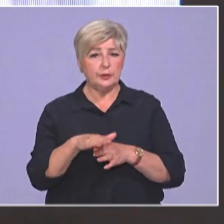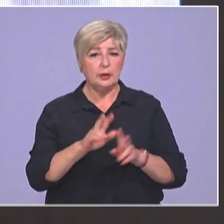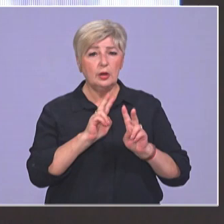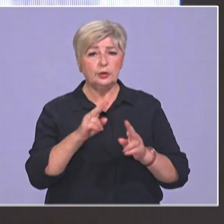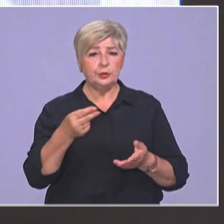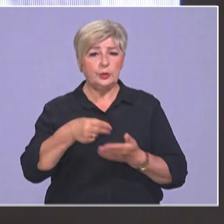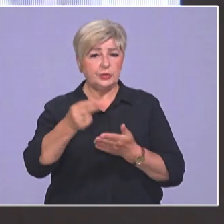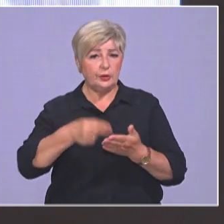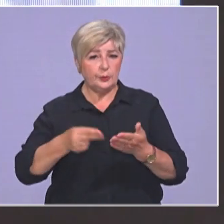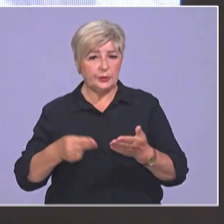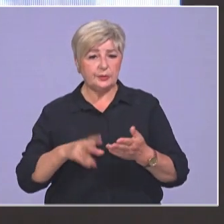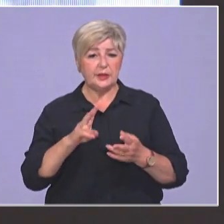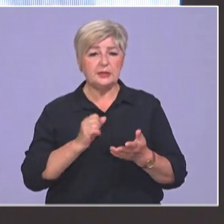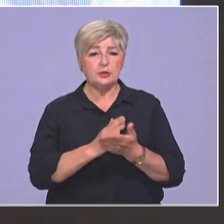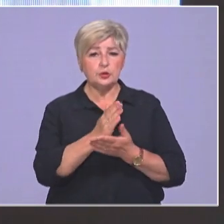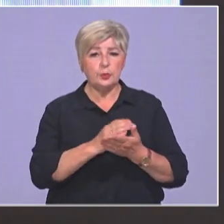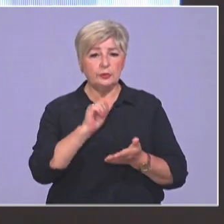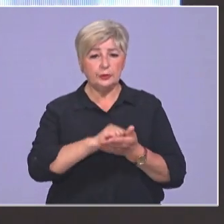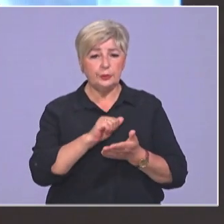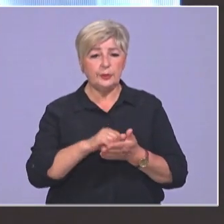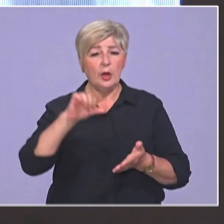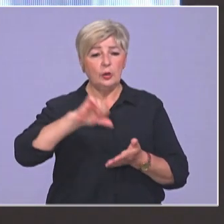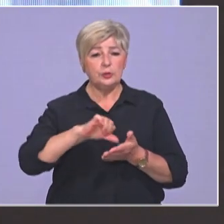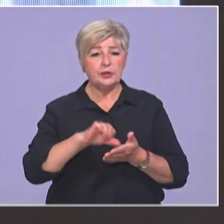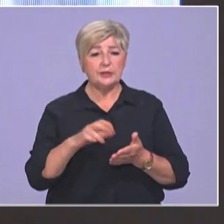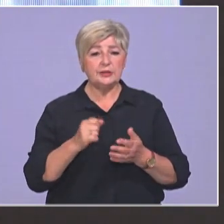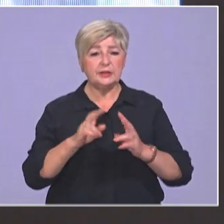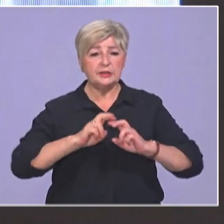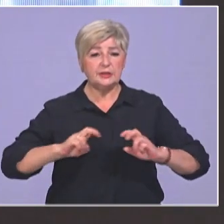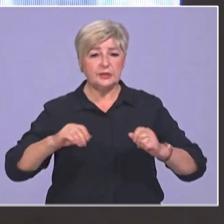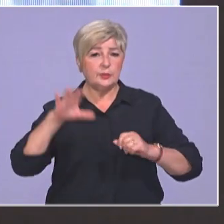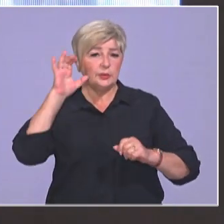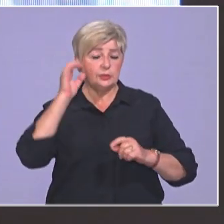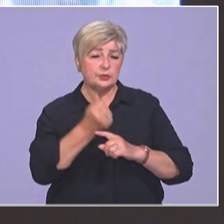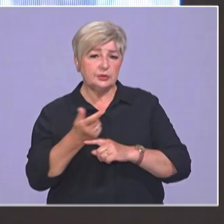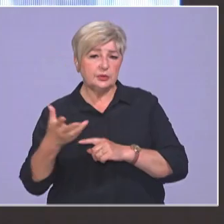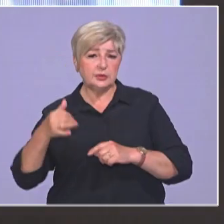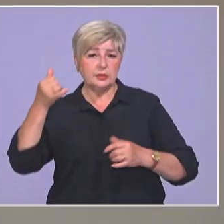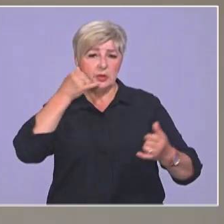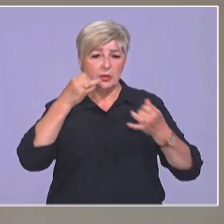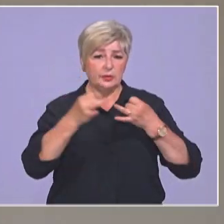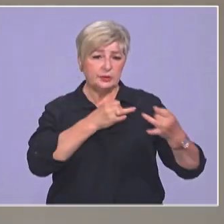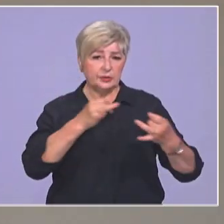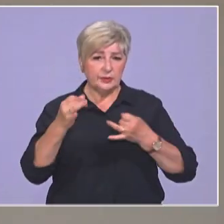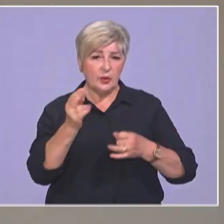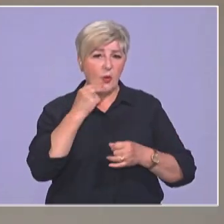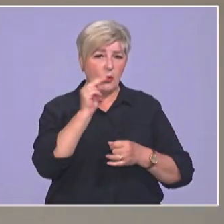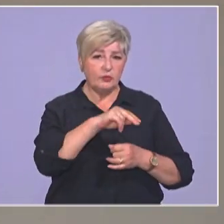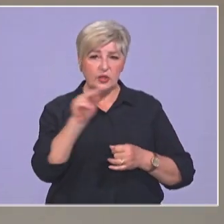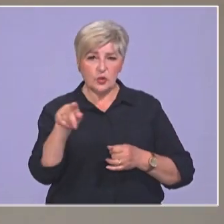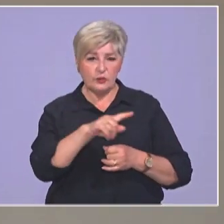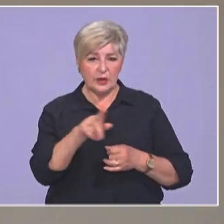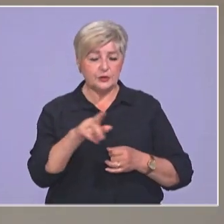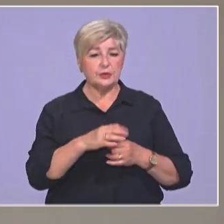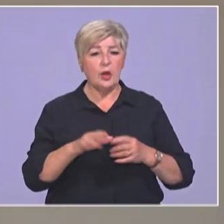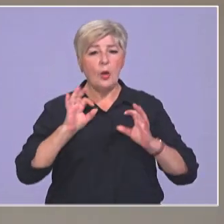ставив підписи на службових документах. Учасники засідання прослухали низку телефонних розмов обвинувачених. У прокурора знов